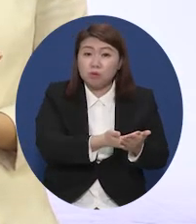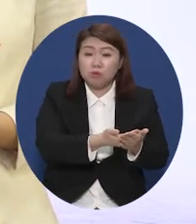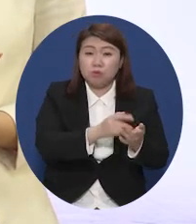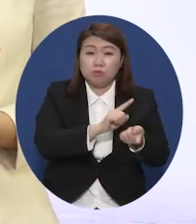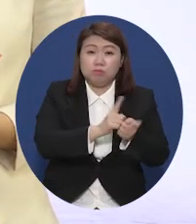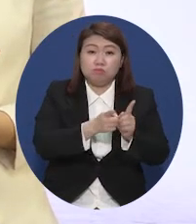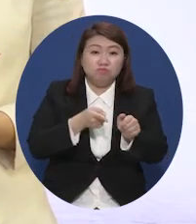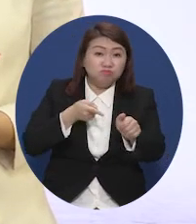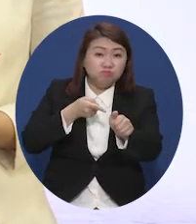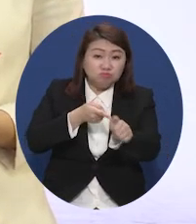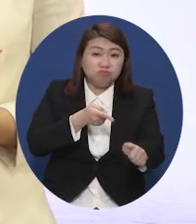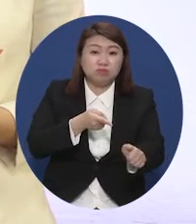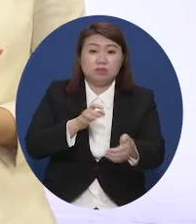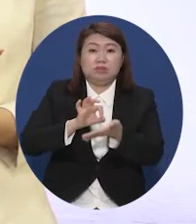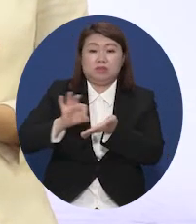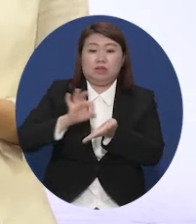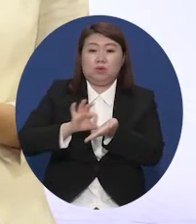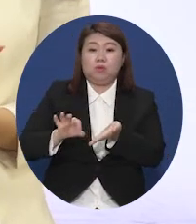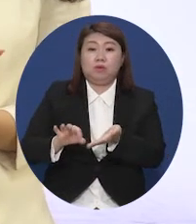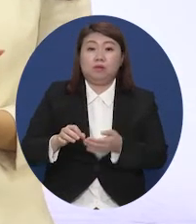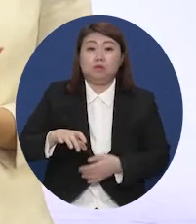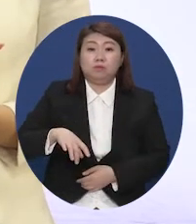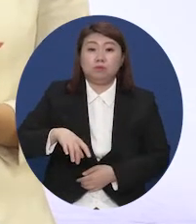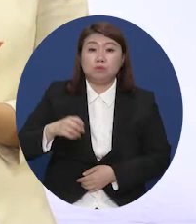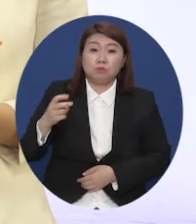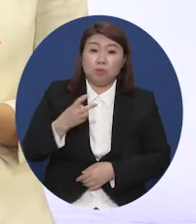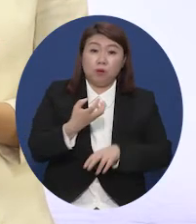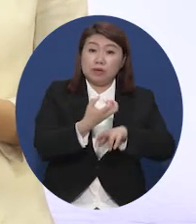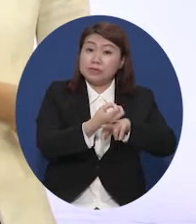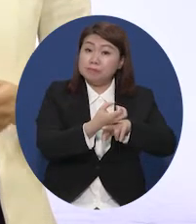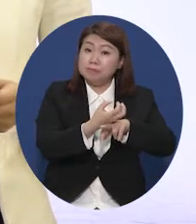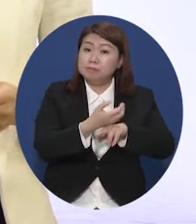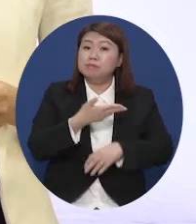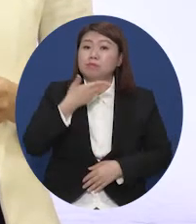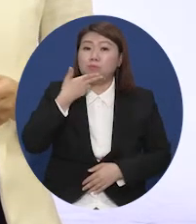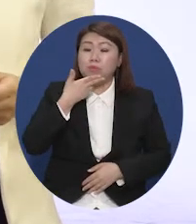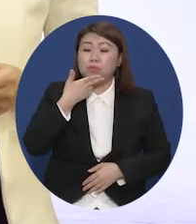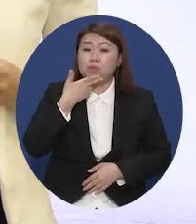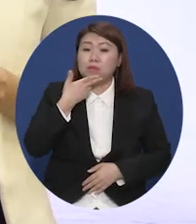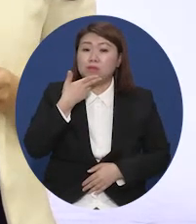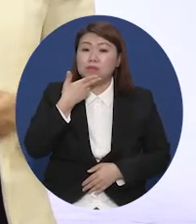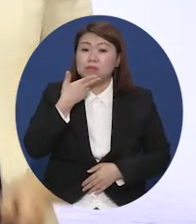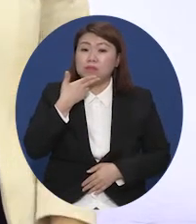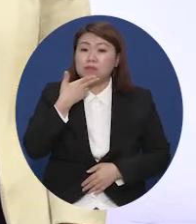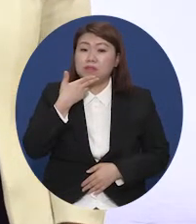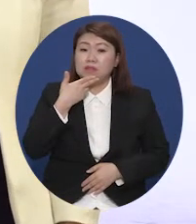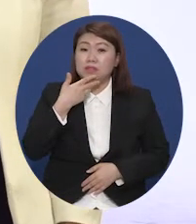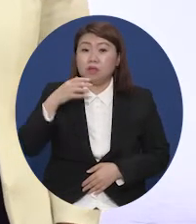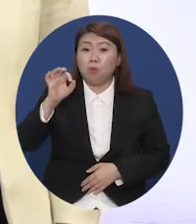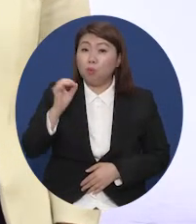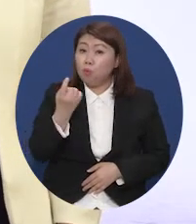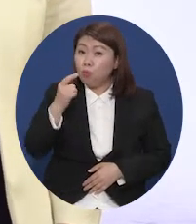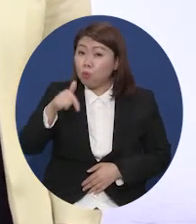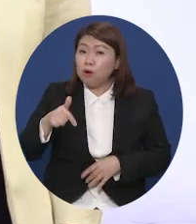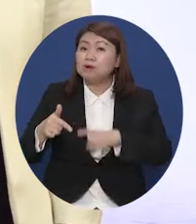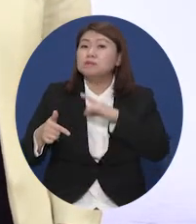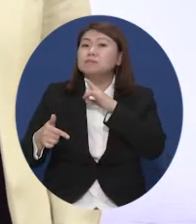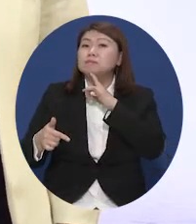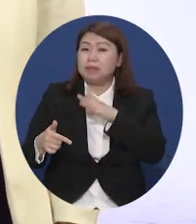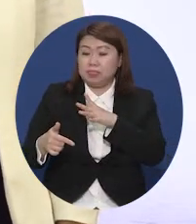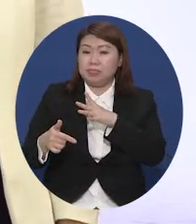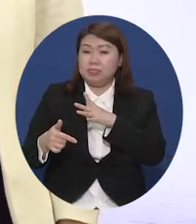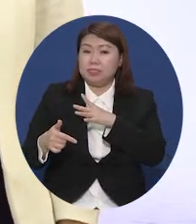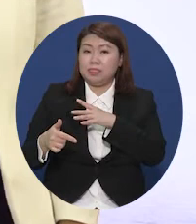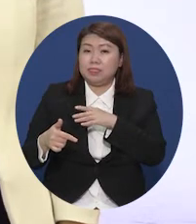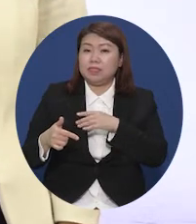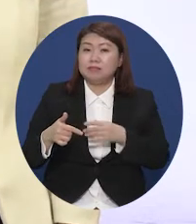마야인들의 무기로도 사용이 됐습니다 그리고 금이 없었기 때문에 장식이 없었어요 색을 가지고 있는 이 옥이 거의 유일한